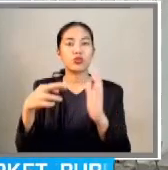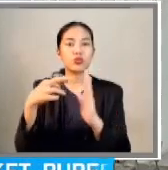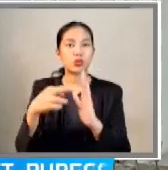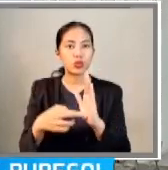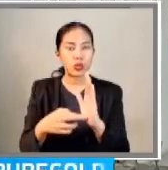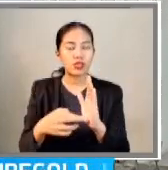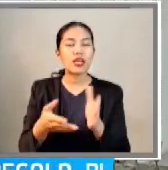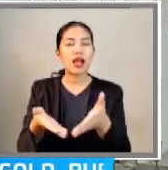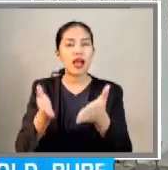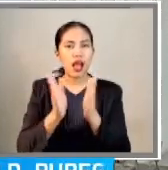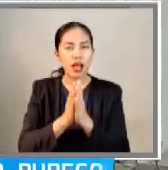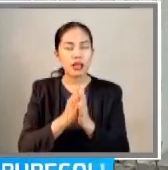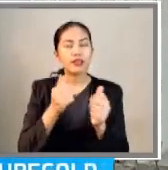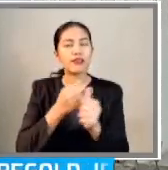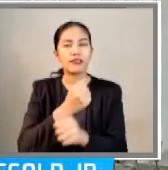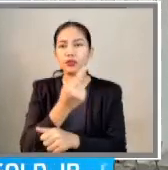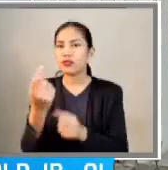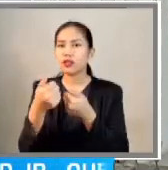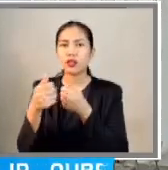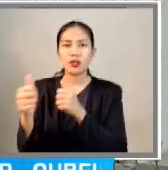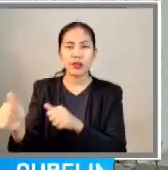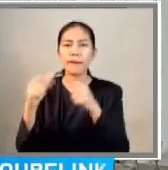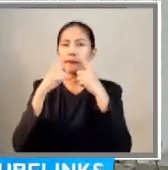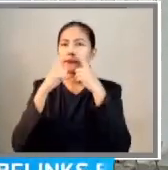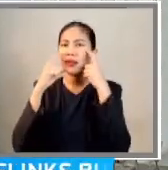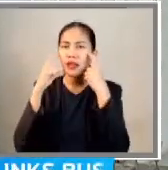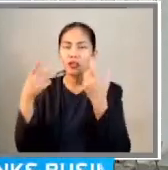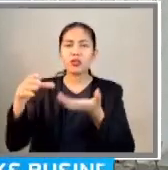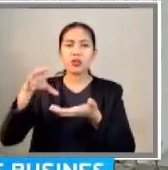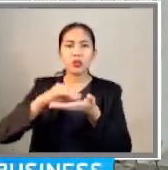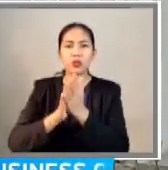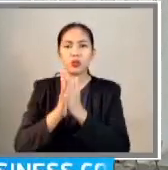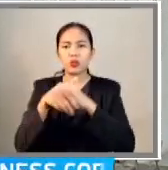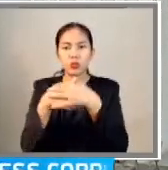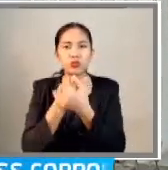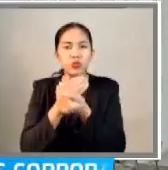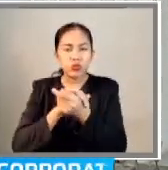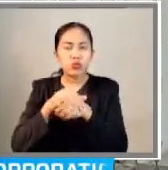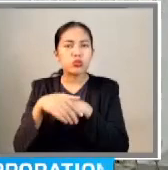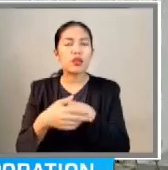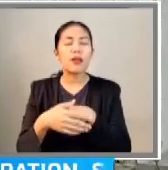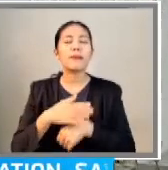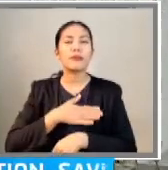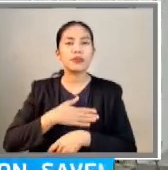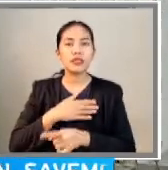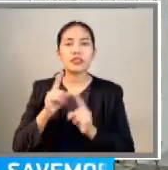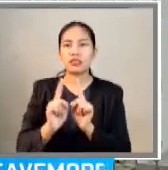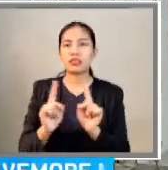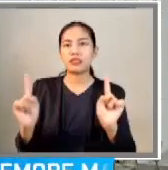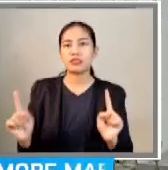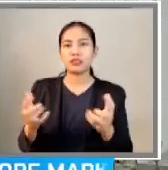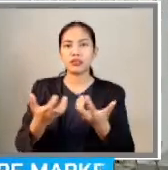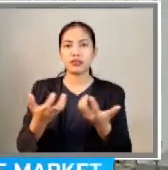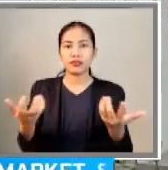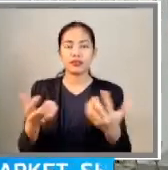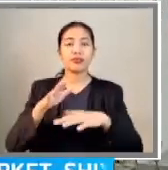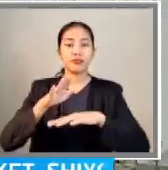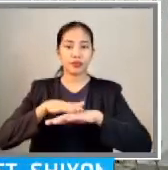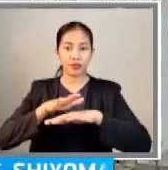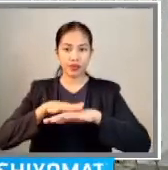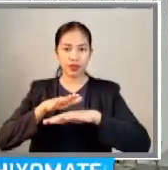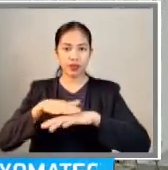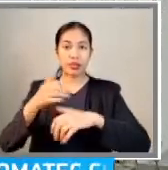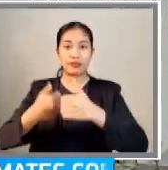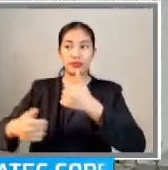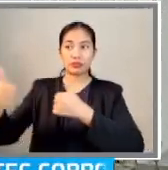Mag-mask, mag-sanitize, mag-observe ng physical distancing. At paalala rin po ng pamunuan na